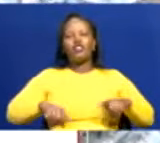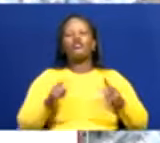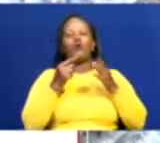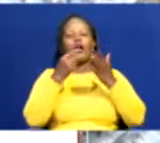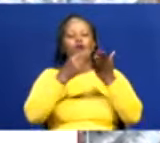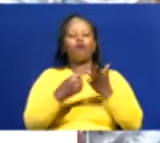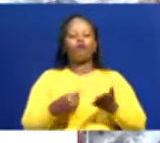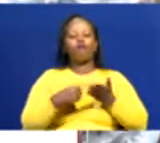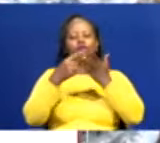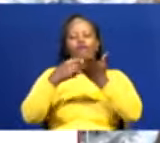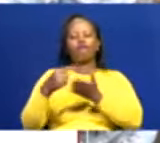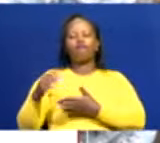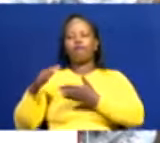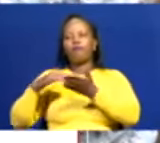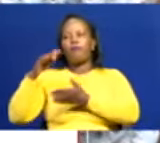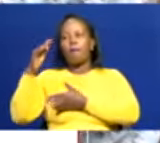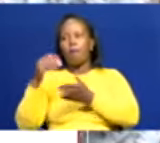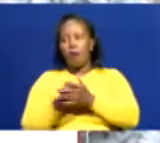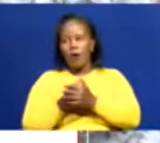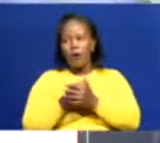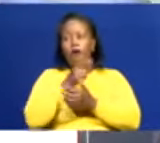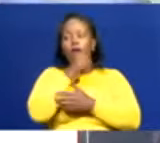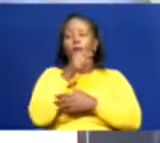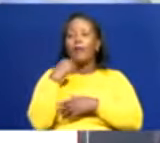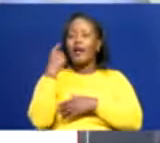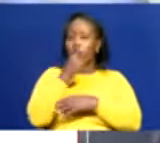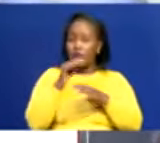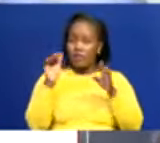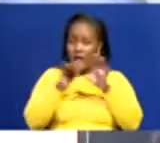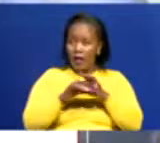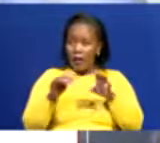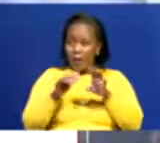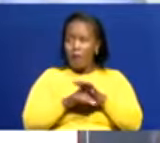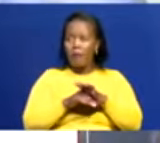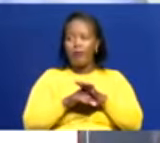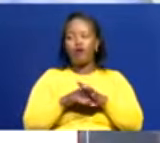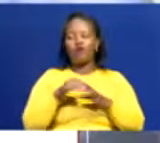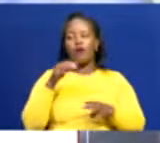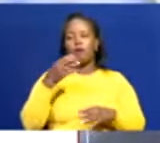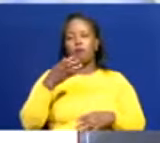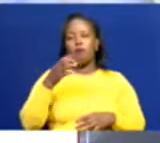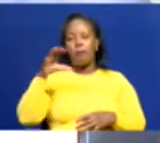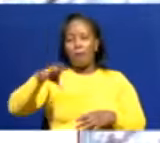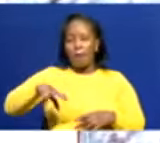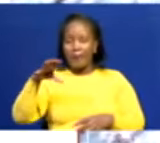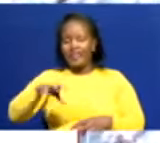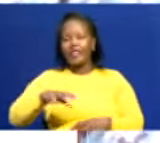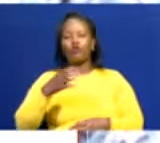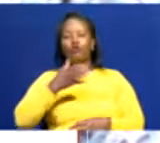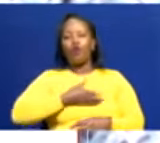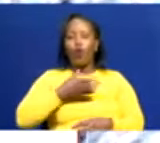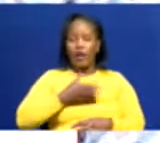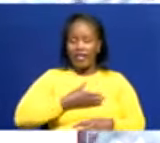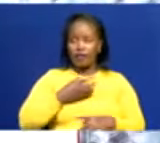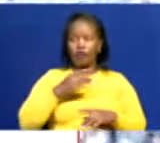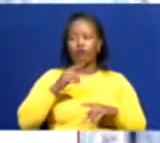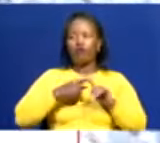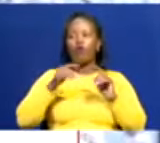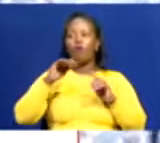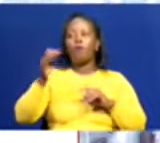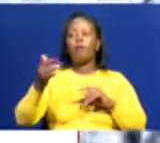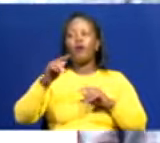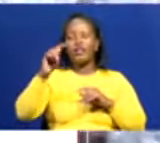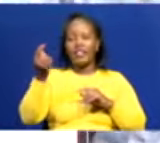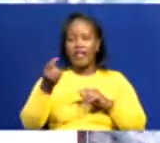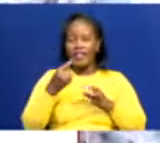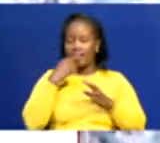mashauriano. Michael Karioki ambaye ni mwenyekiti wa chama cha wamiliki wa matatu katika eneo la Mlima Kenya anasema makubaliano